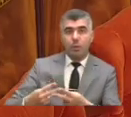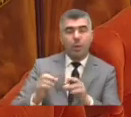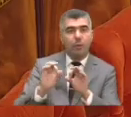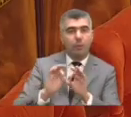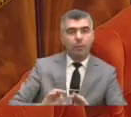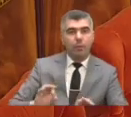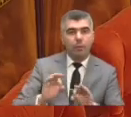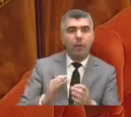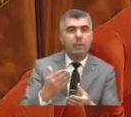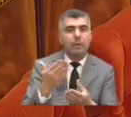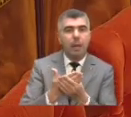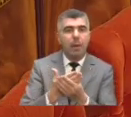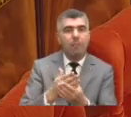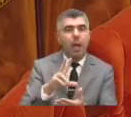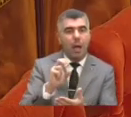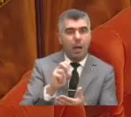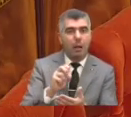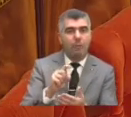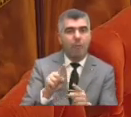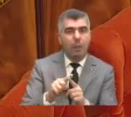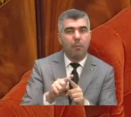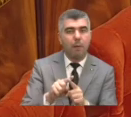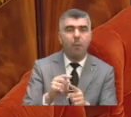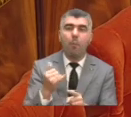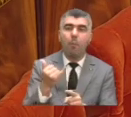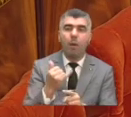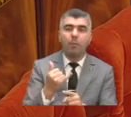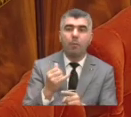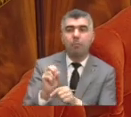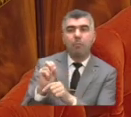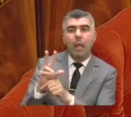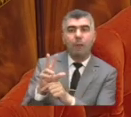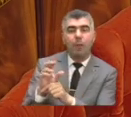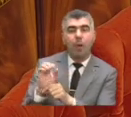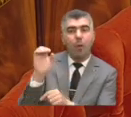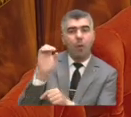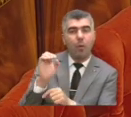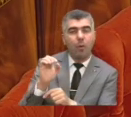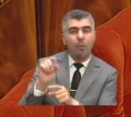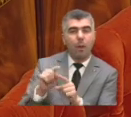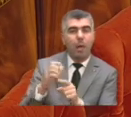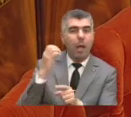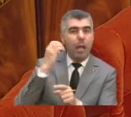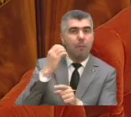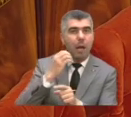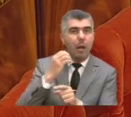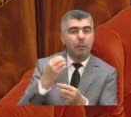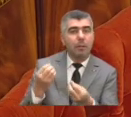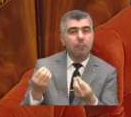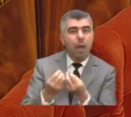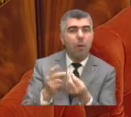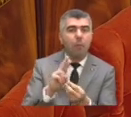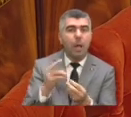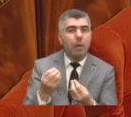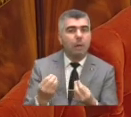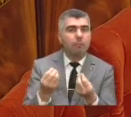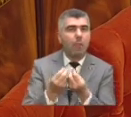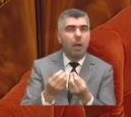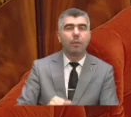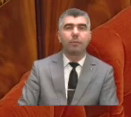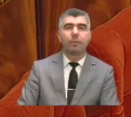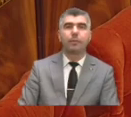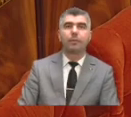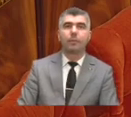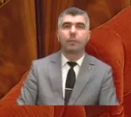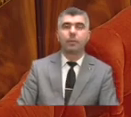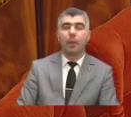كنعرفوا الأسباب، هو موجود في مهمة خارج أرض الوطن وفي واحد المهمة اللي هي سامية ومعروفة،